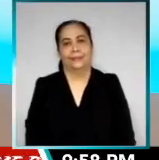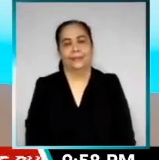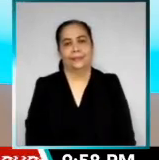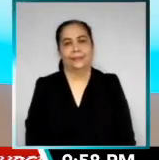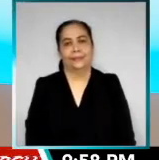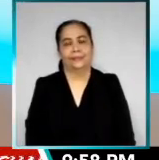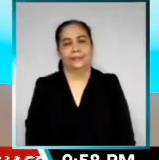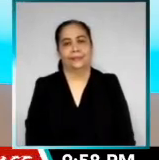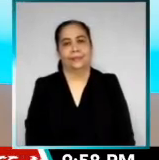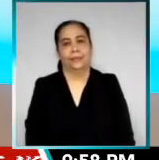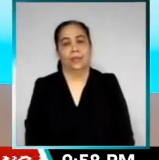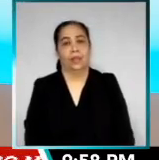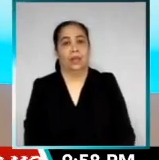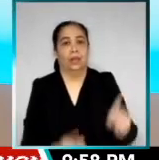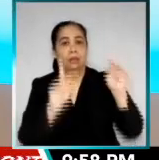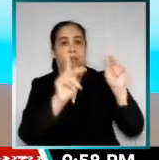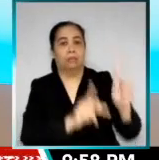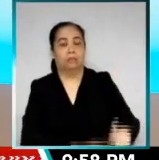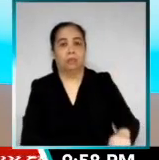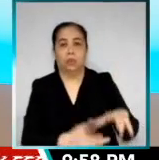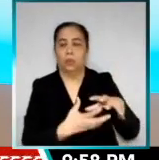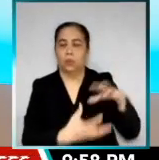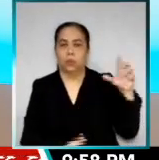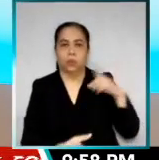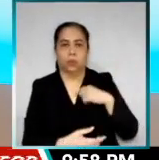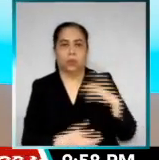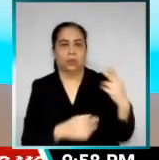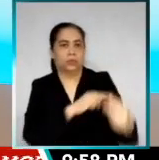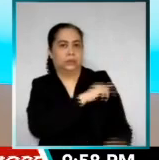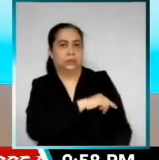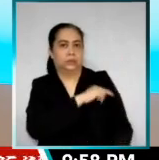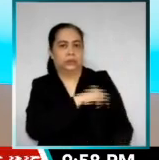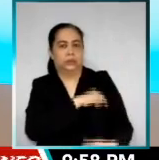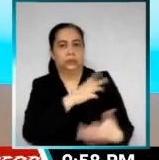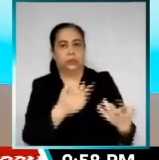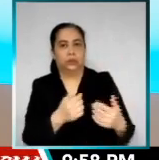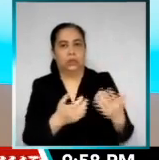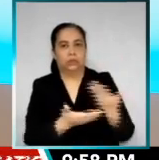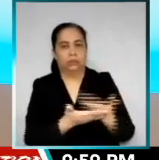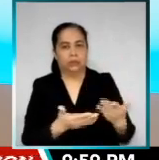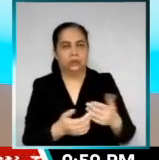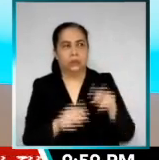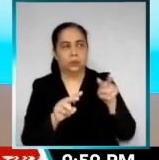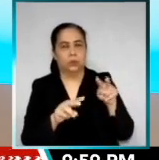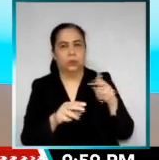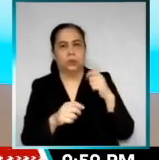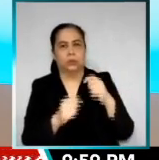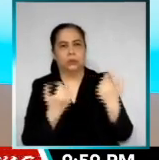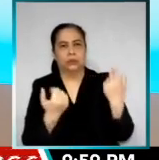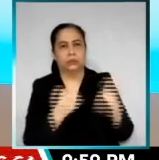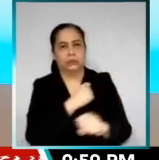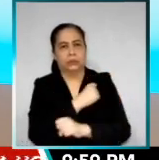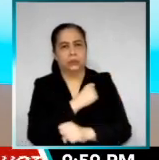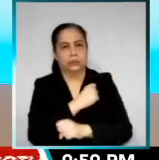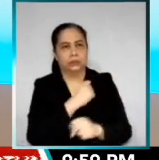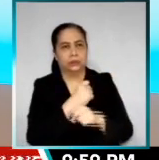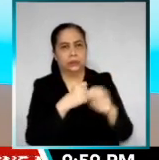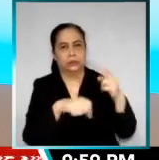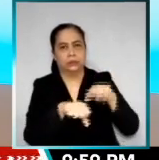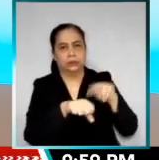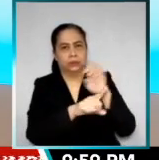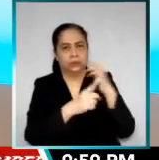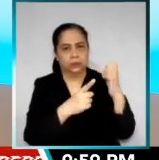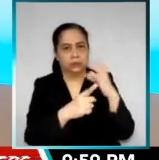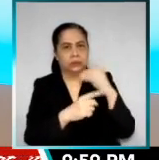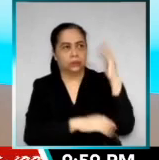Ang Palawan na hitik sa mga likas na yaman, mainit sa mata ng mga illegal loggers at poachers. Para bantayan ang mga kagubatan ng